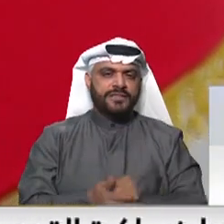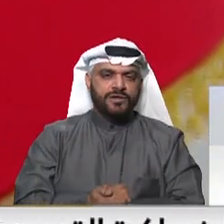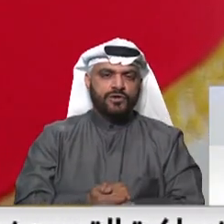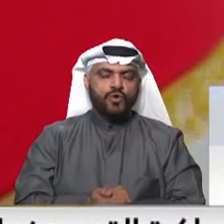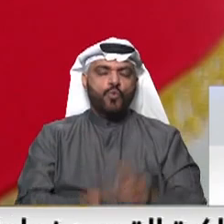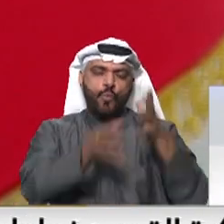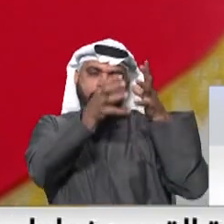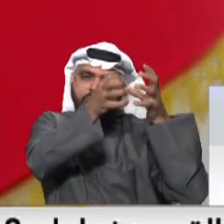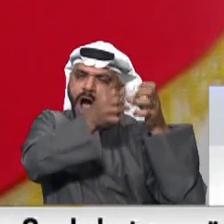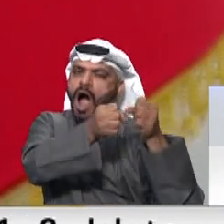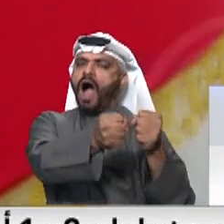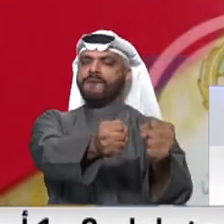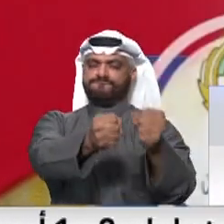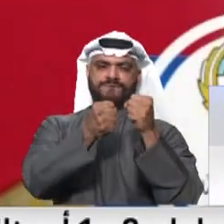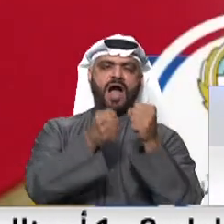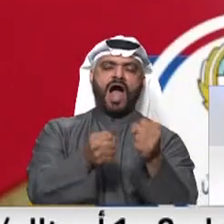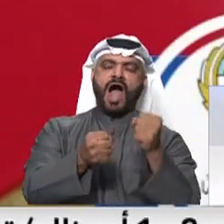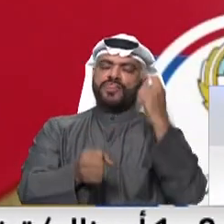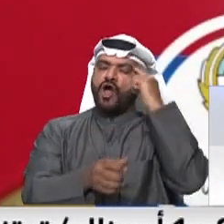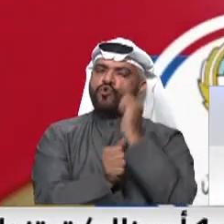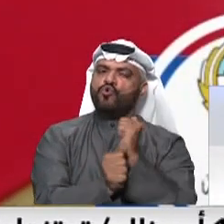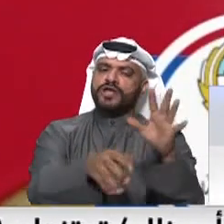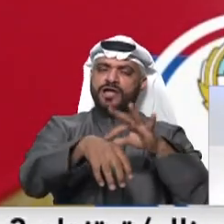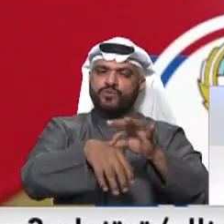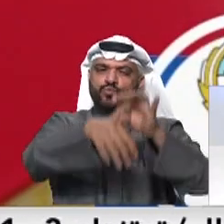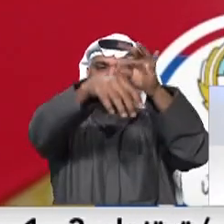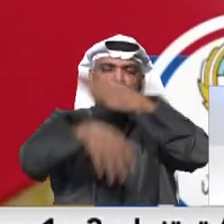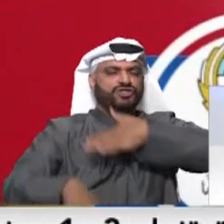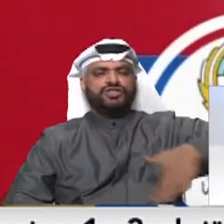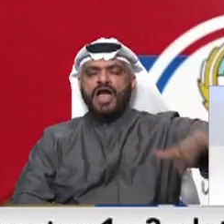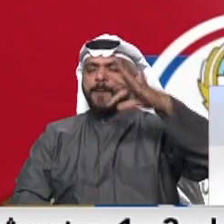وأذود عن حريات الشعب ومصالحه